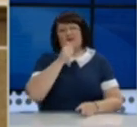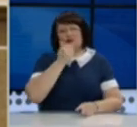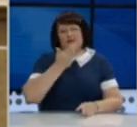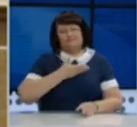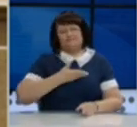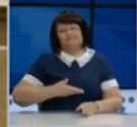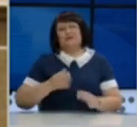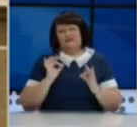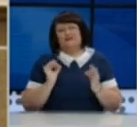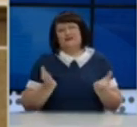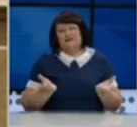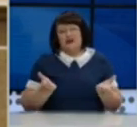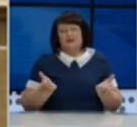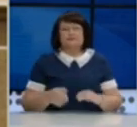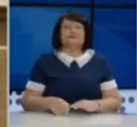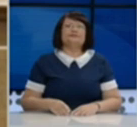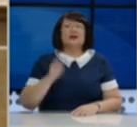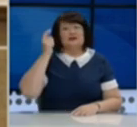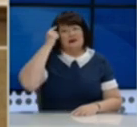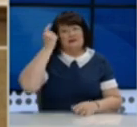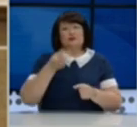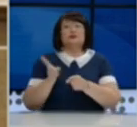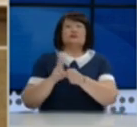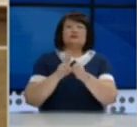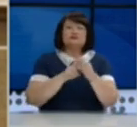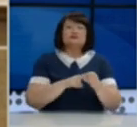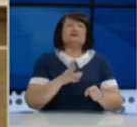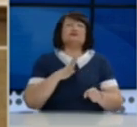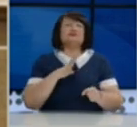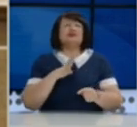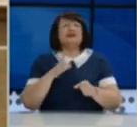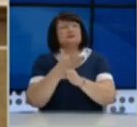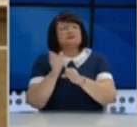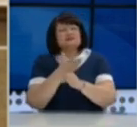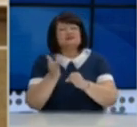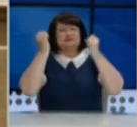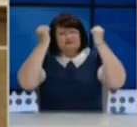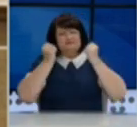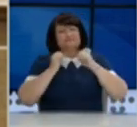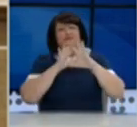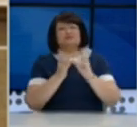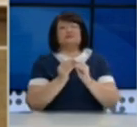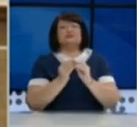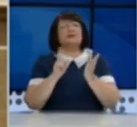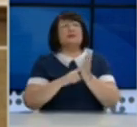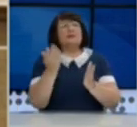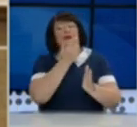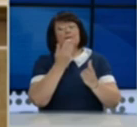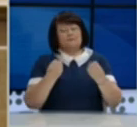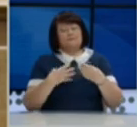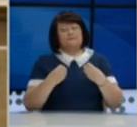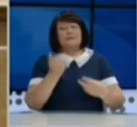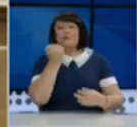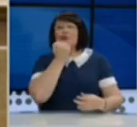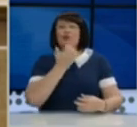προηγήθηκαν. Έχουμε επίγνωση των απολειών και οφείλουμε να διδαχθούμε από τα λάθη μας. Θα πρέπει